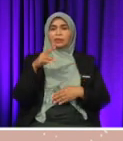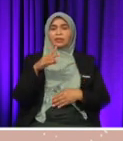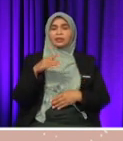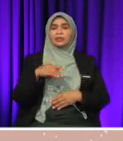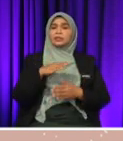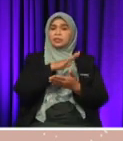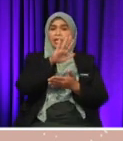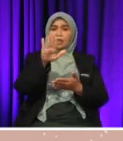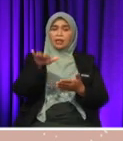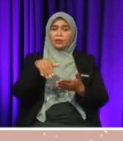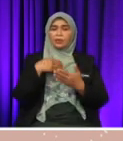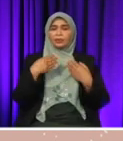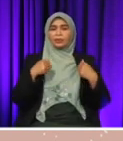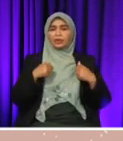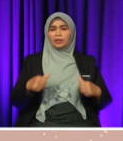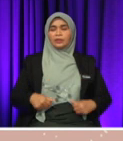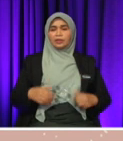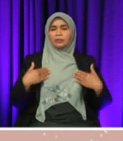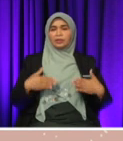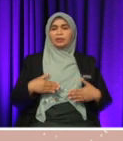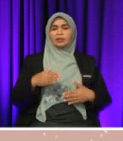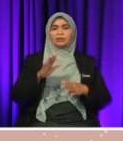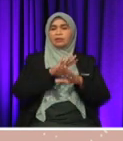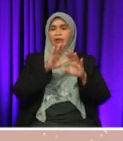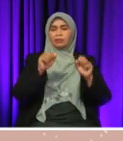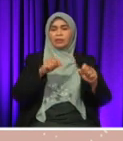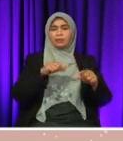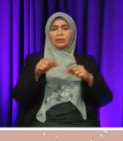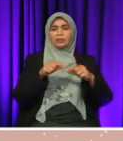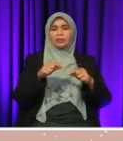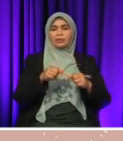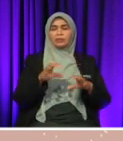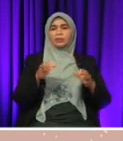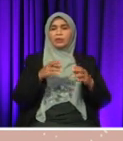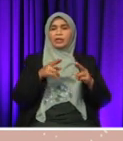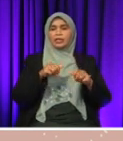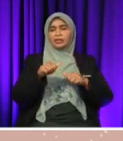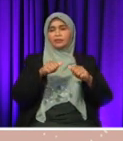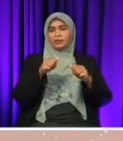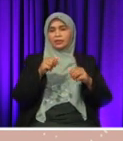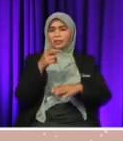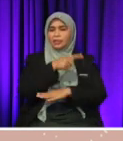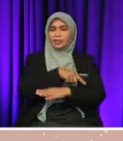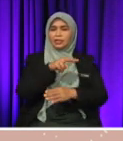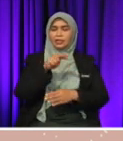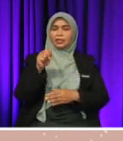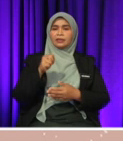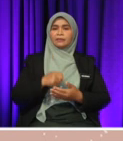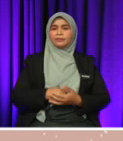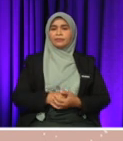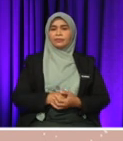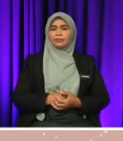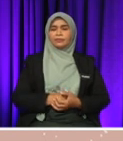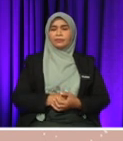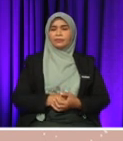seluruh anggota badannya lumpuk tidak boleh bergerak dah melakukan rutin harian yang selama ini menggerakkan ke wudhu dan